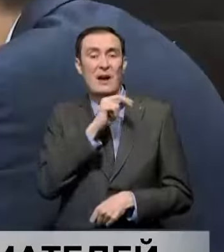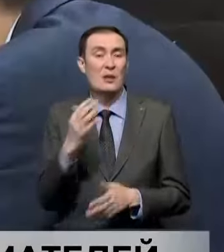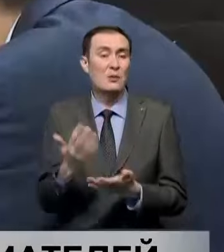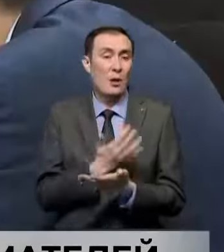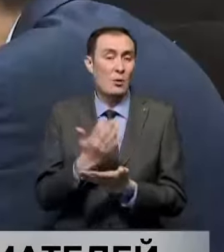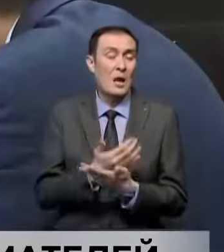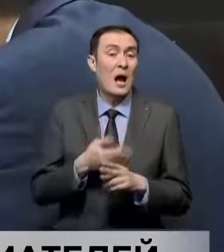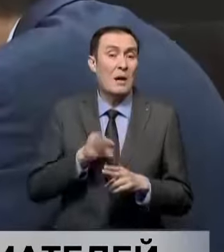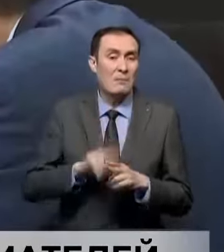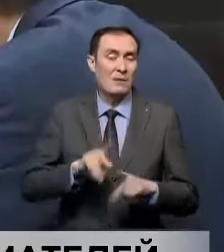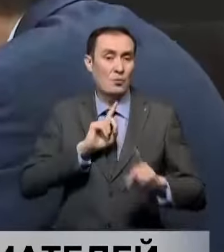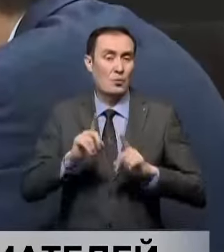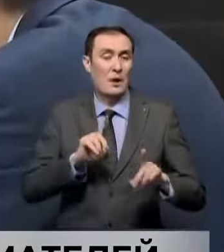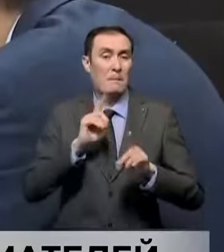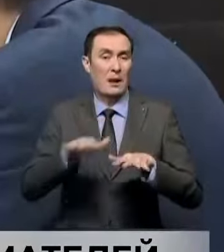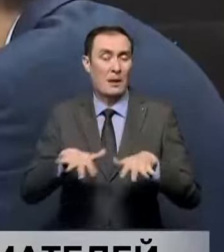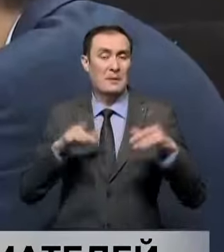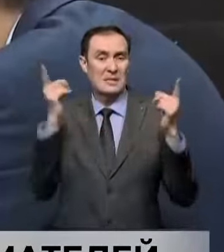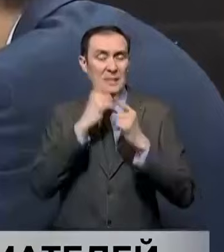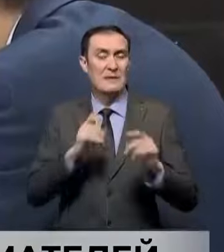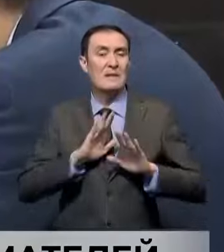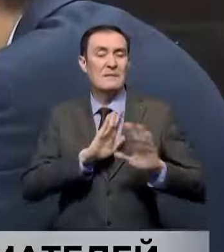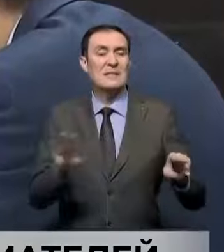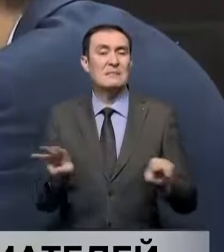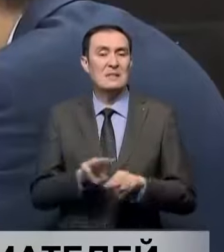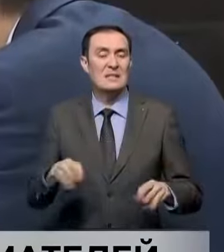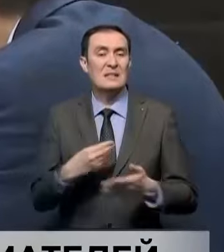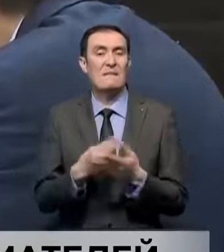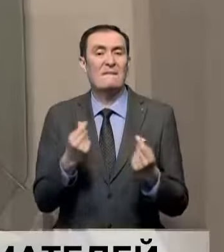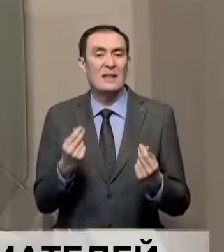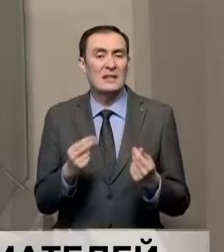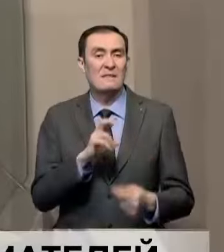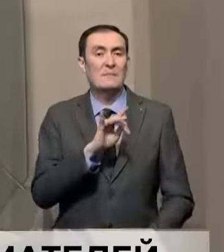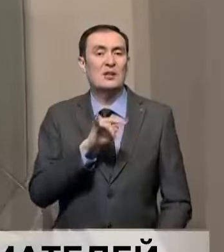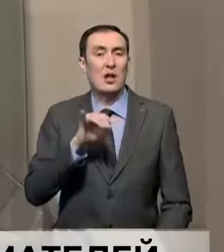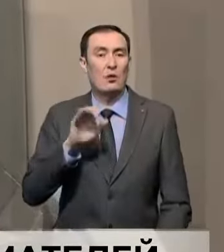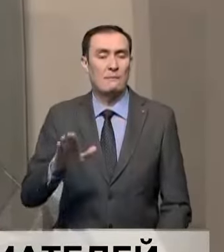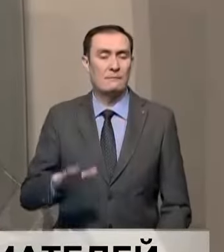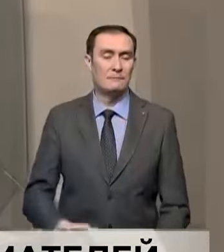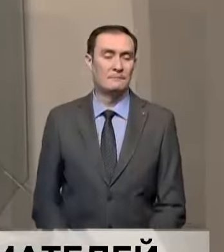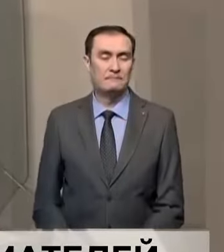доходы. Об этом в кулуарах парламента заявил вице-министр финансов Ершан Баржанов.